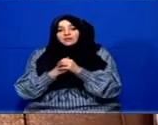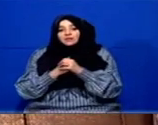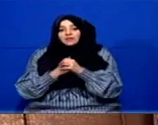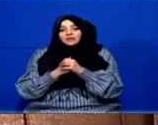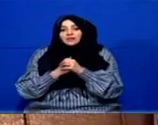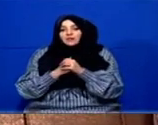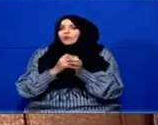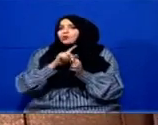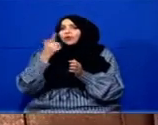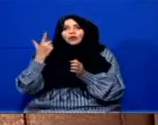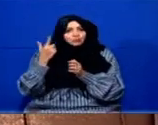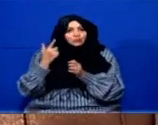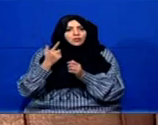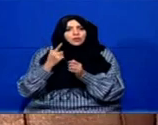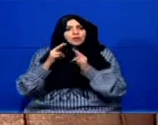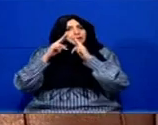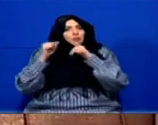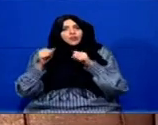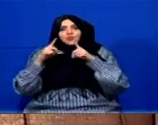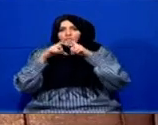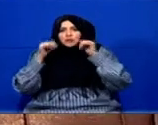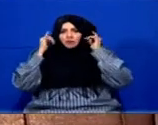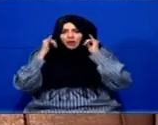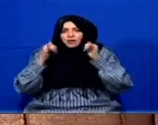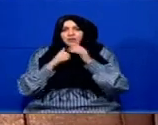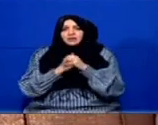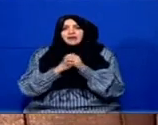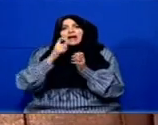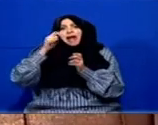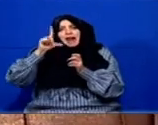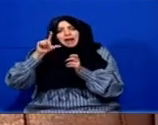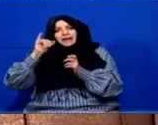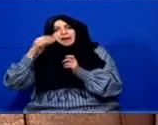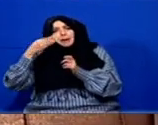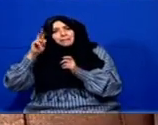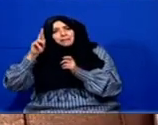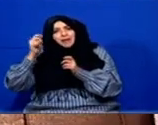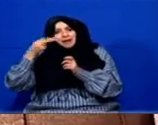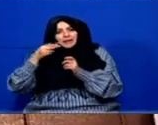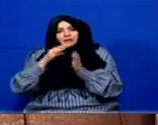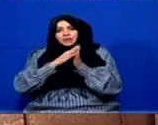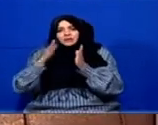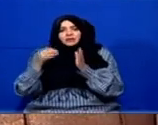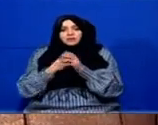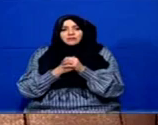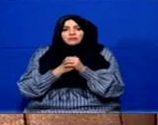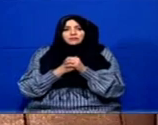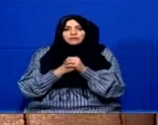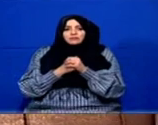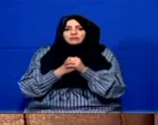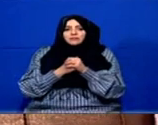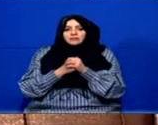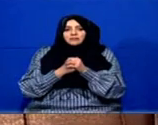يعني ينفع معهم يفضل صوت البقره صوت البقره ال عمران وهكذا البقره 286 ايه